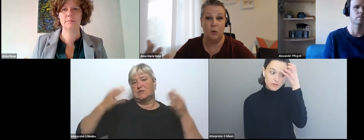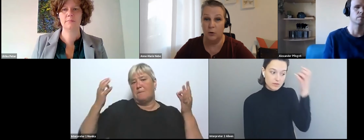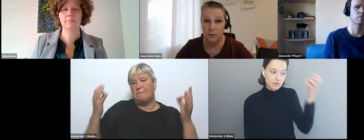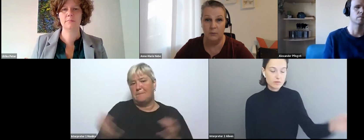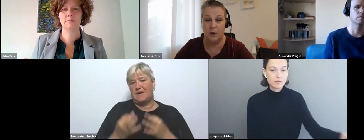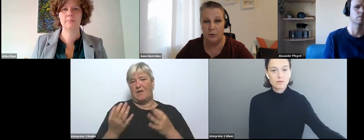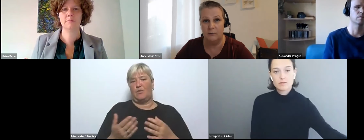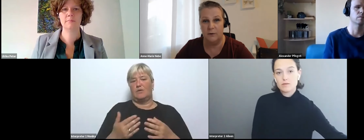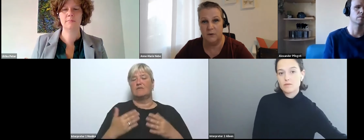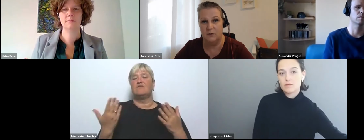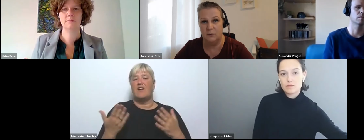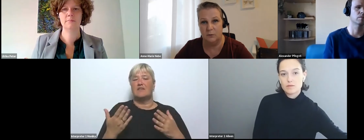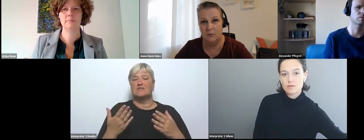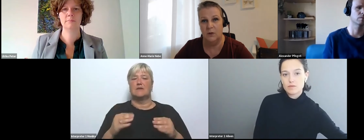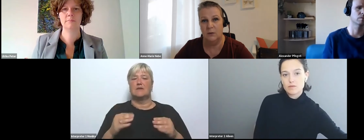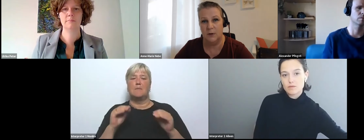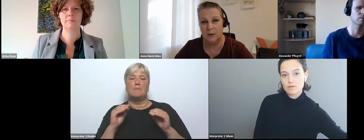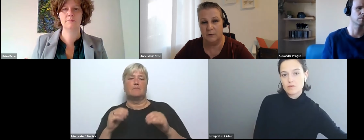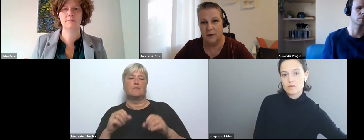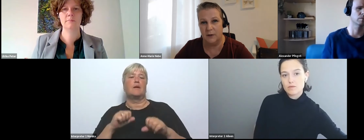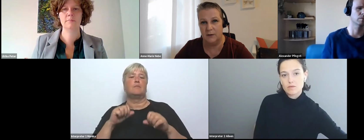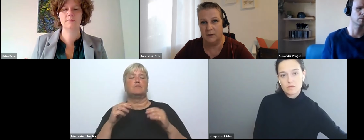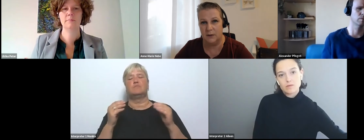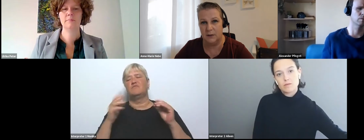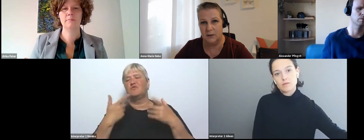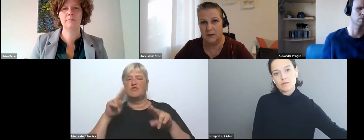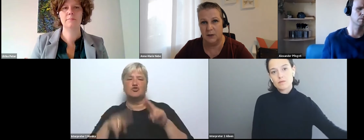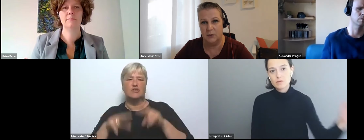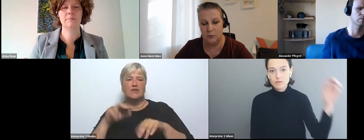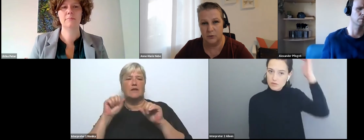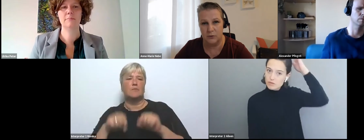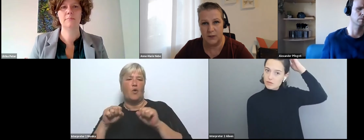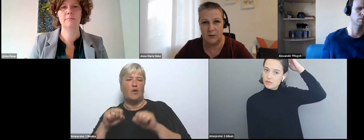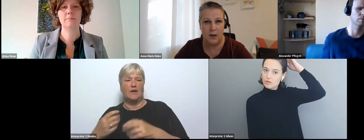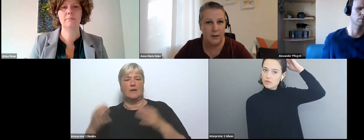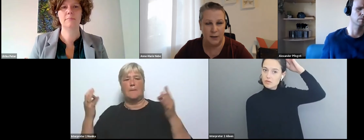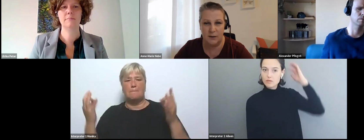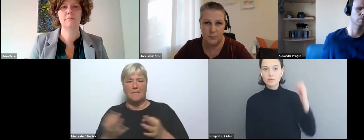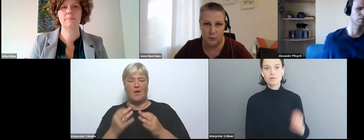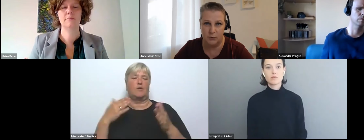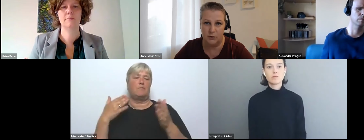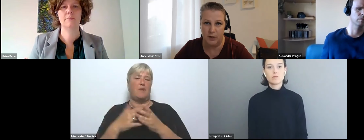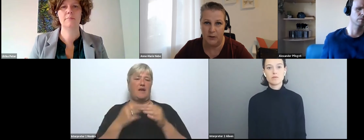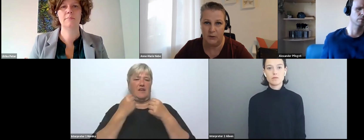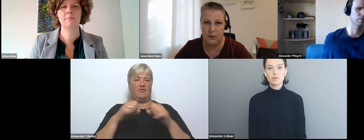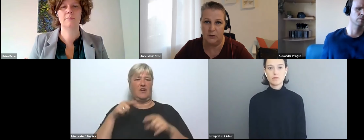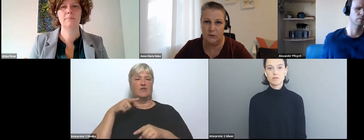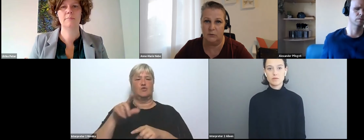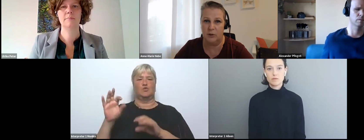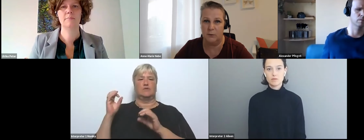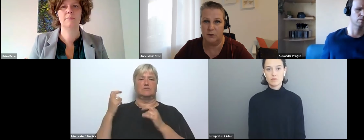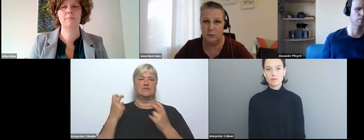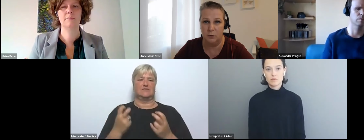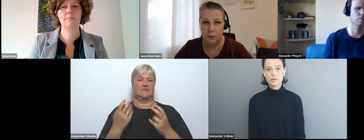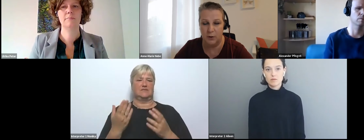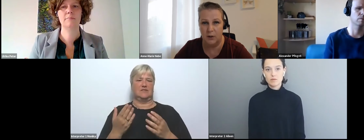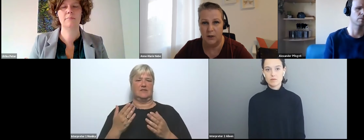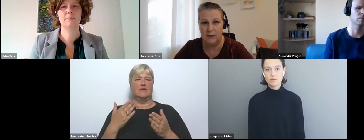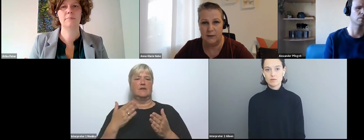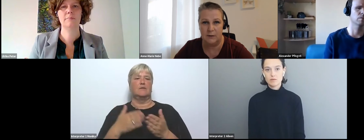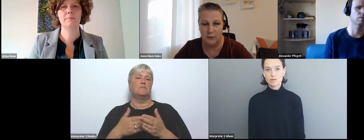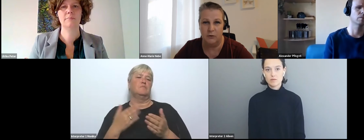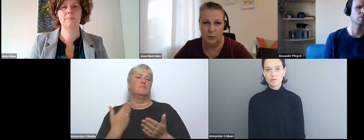Durchdringungen, Methoden brauchen wir hier, um Barrierefreiheit tatsächlich durchzusetzen. Ein Ansatzpunkt aus meiner Sicht ist zum Beispiel die